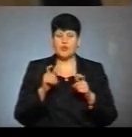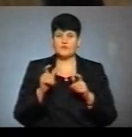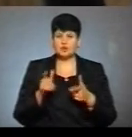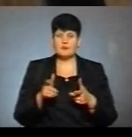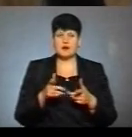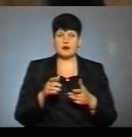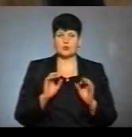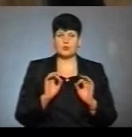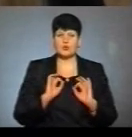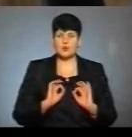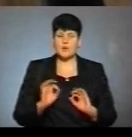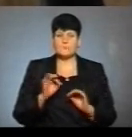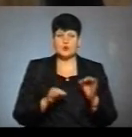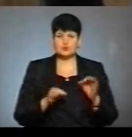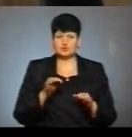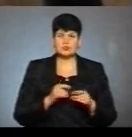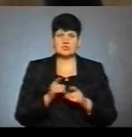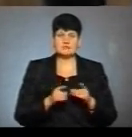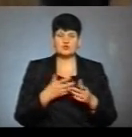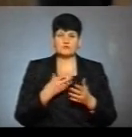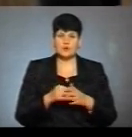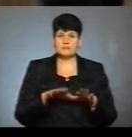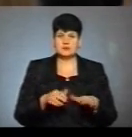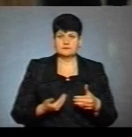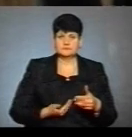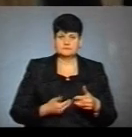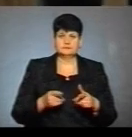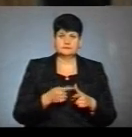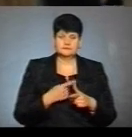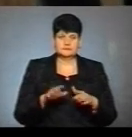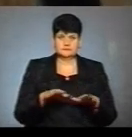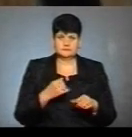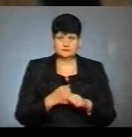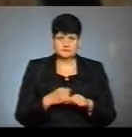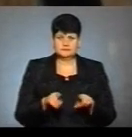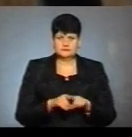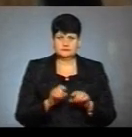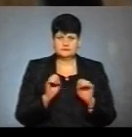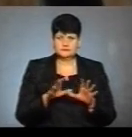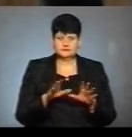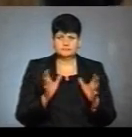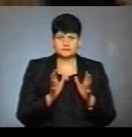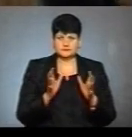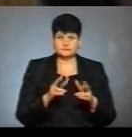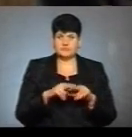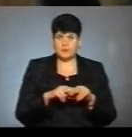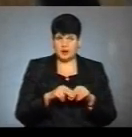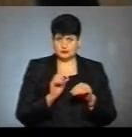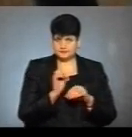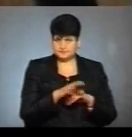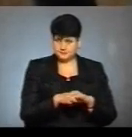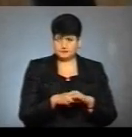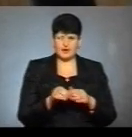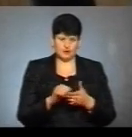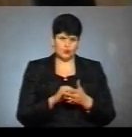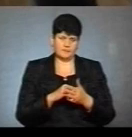слідчого прокурора про суд та суд про зміну свого місця проживання або місця роботи. також здають на зберігання свій паспорт для виїзду за кордон, інші